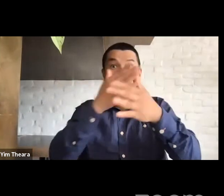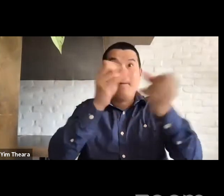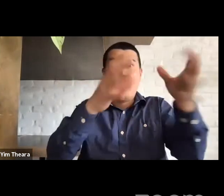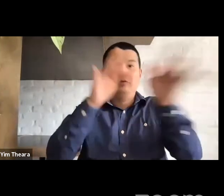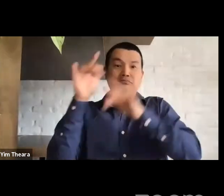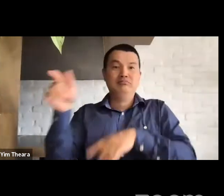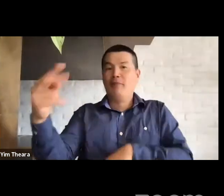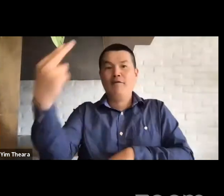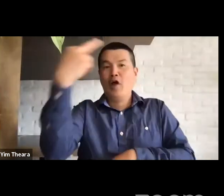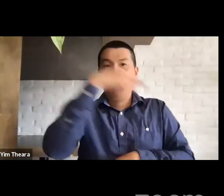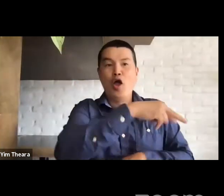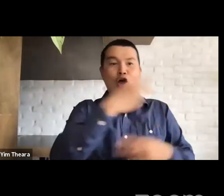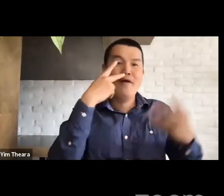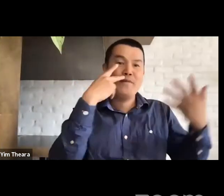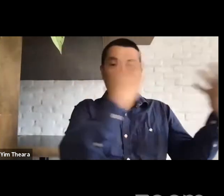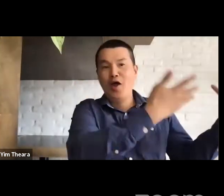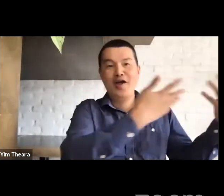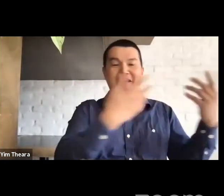que